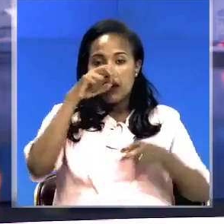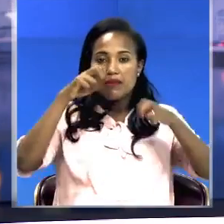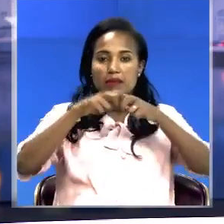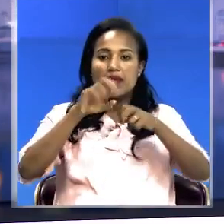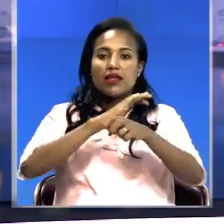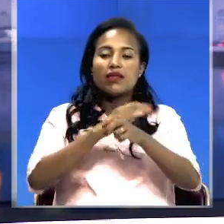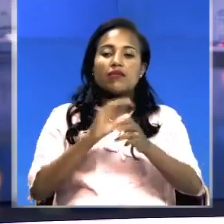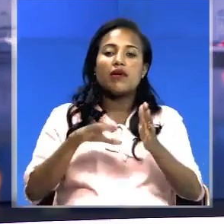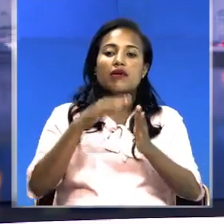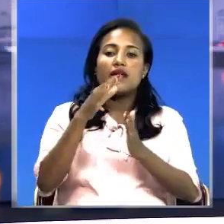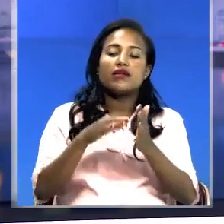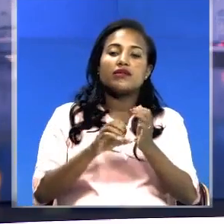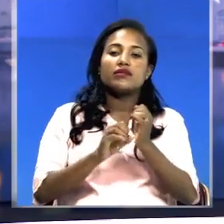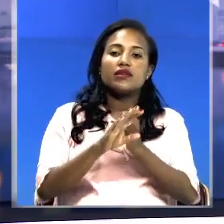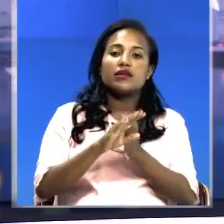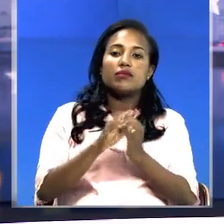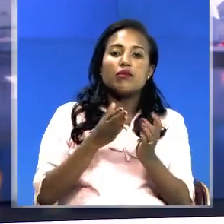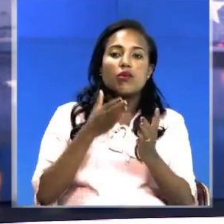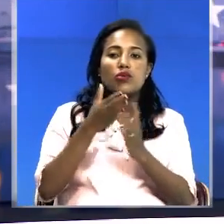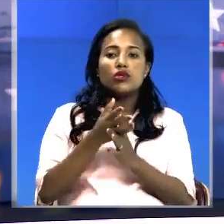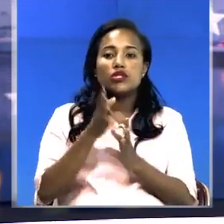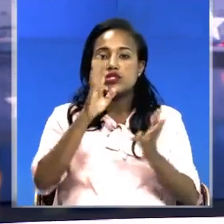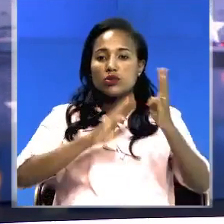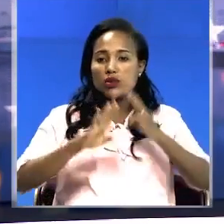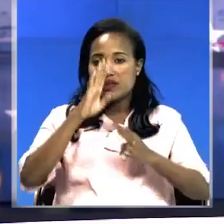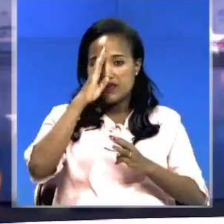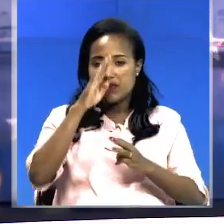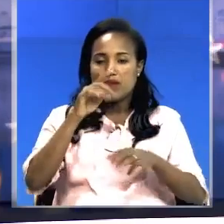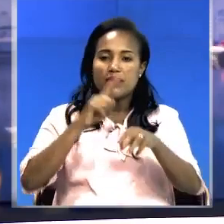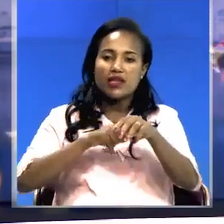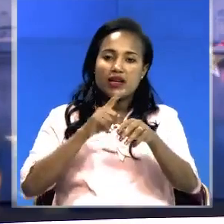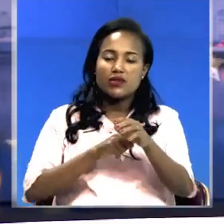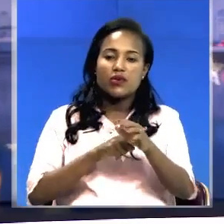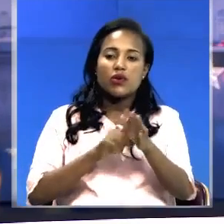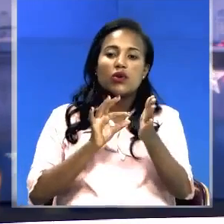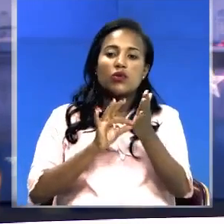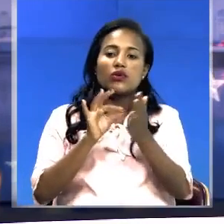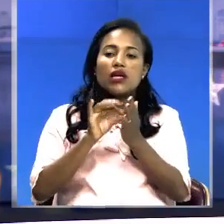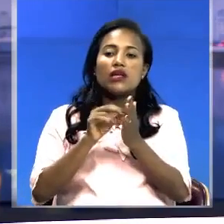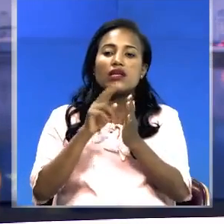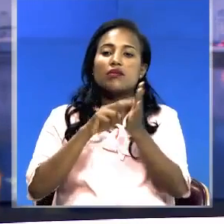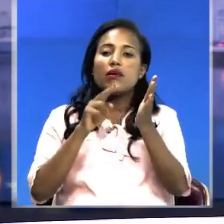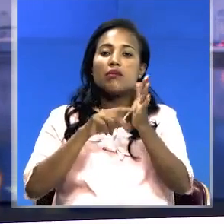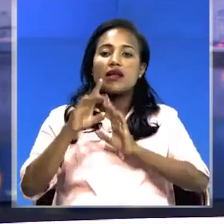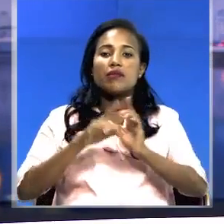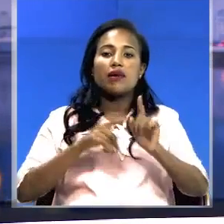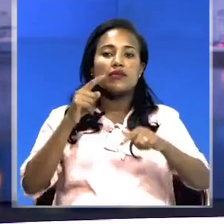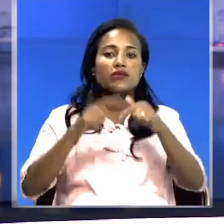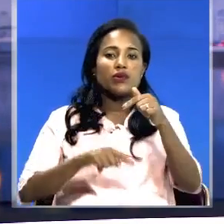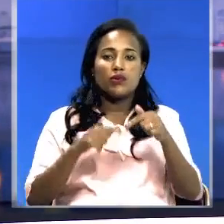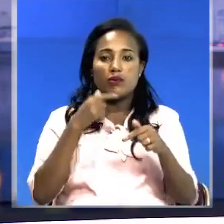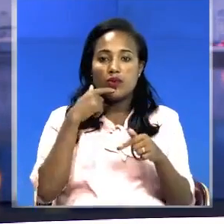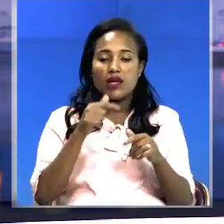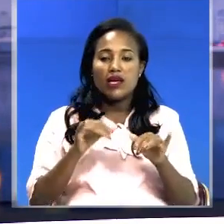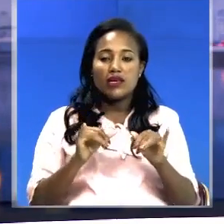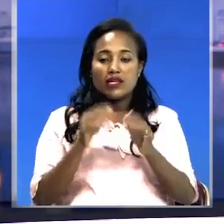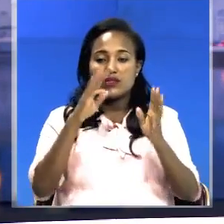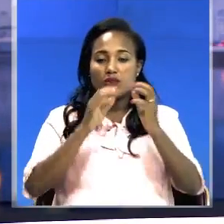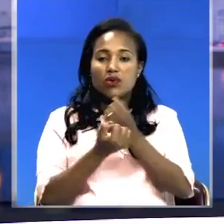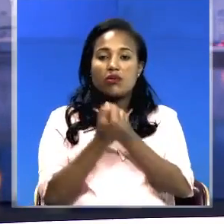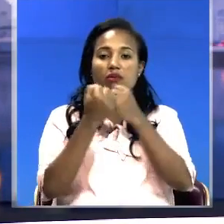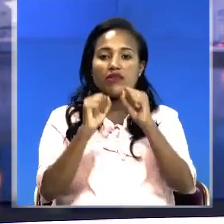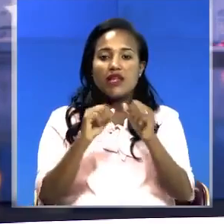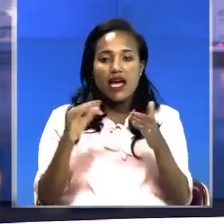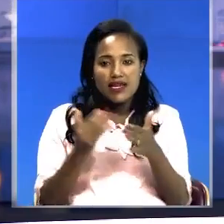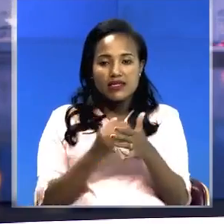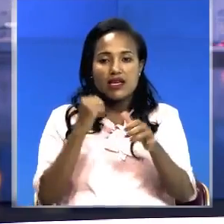ዳር ዲስትሪክት በበኩሉ ችግሩ የተፈጠረው በየጊዜው የቆጣሪ ንባብ ማድረግ ባለመቻሉ ነው ብሏል። በቀጣይ ችግሩን ለመፍታትም አዲስ